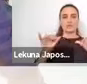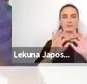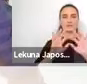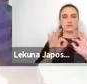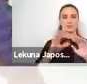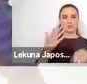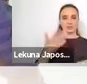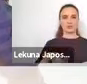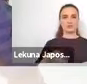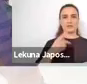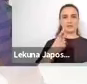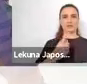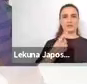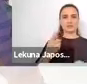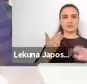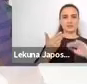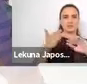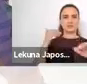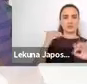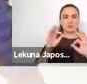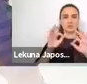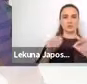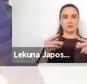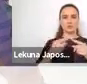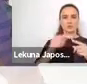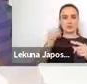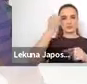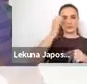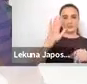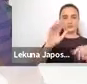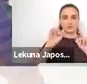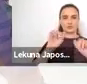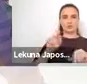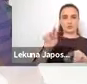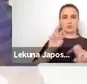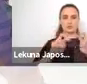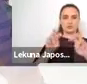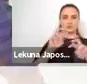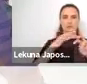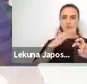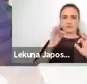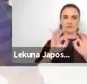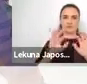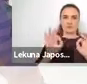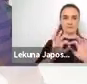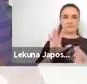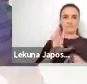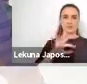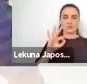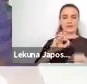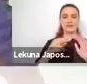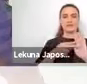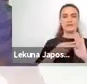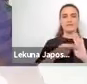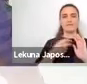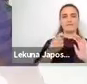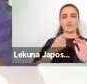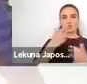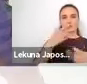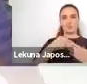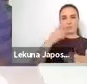ჩვენ ერთ-ერთ წინა იმაზე, ხა ზუსტად არ მახსოვს და შეგიძლიათ იქ ბევრი ვისაუბრეთ აი ამ თვითშეფასებაზე. და ასე